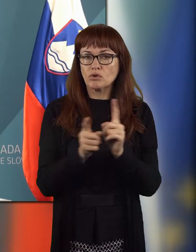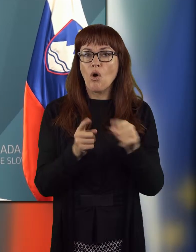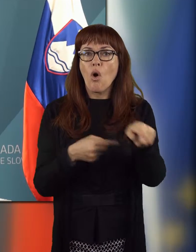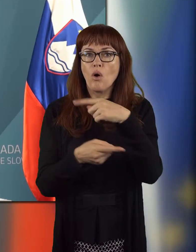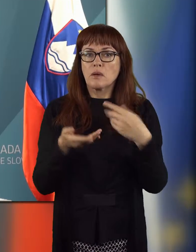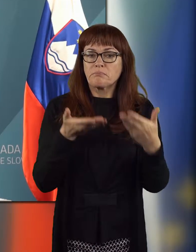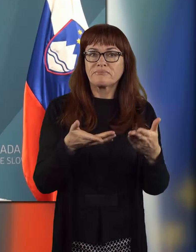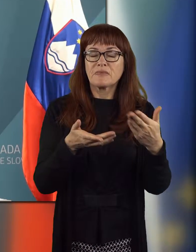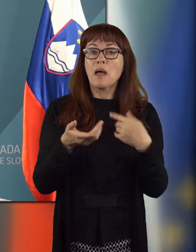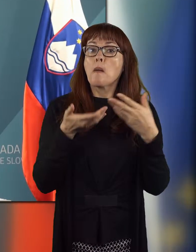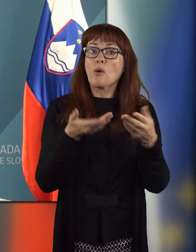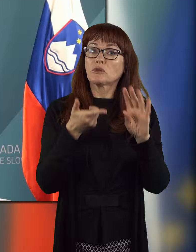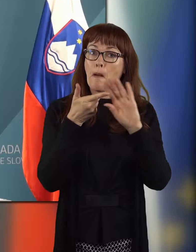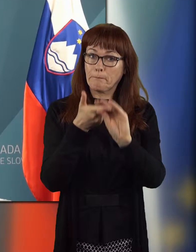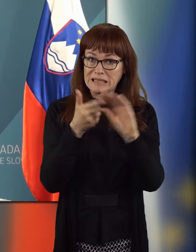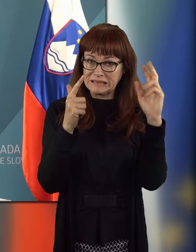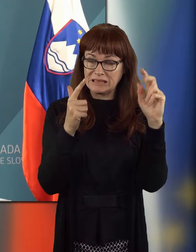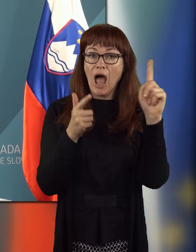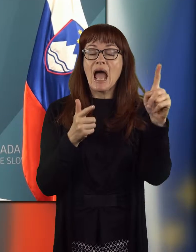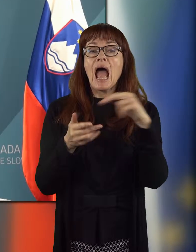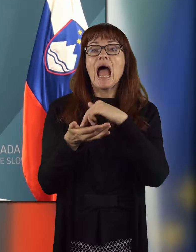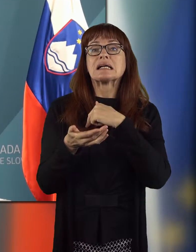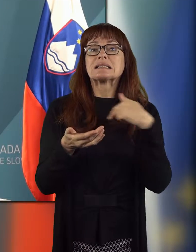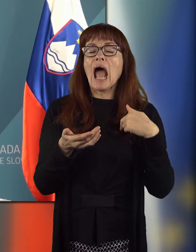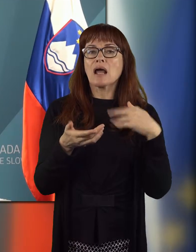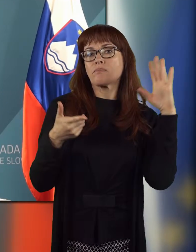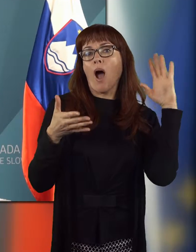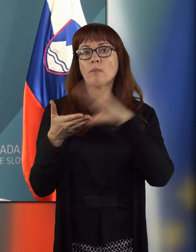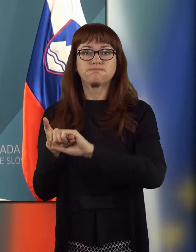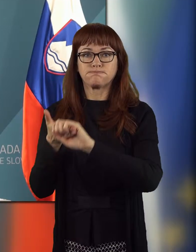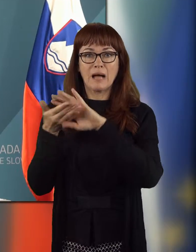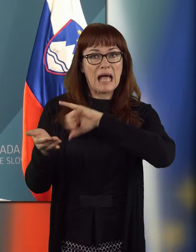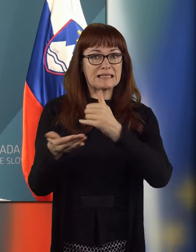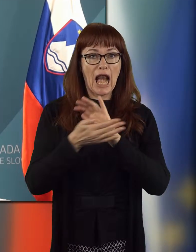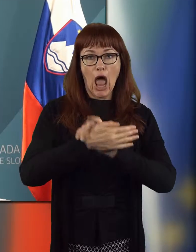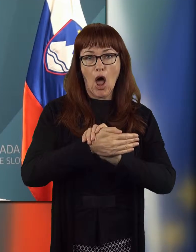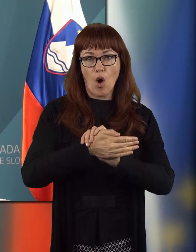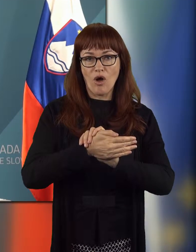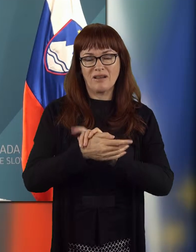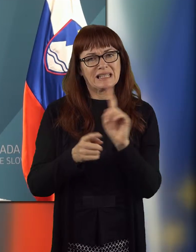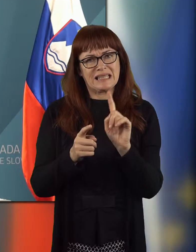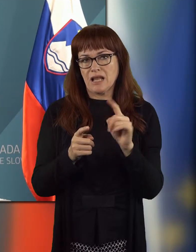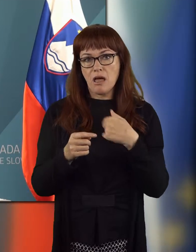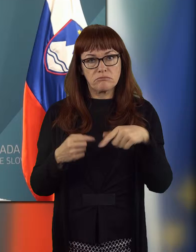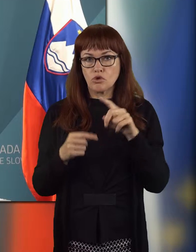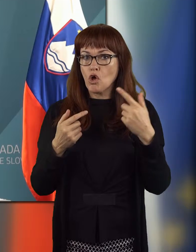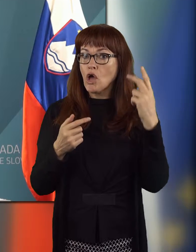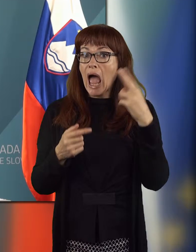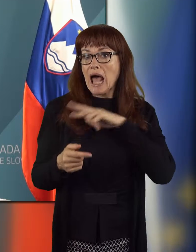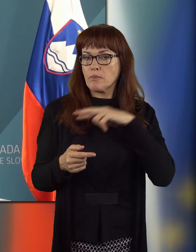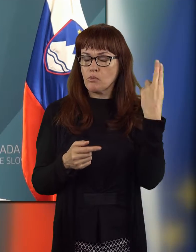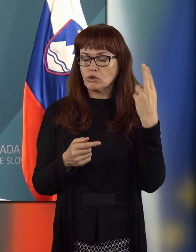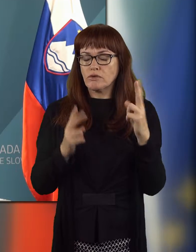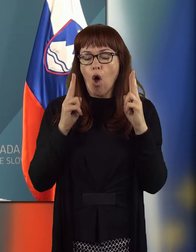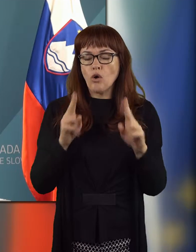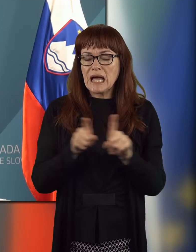je govorili, mi ponudimo prst, Zagreb zgrabi za roko, ne? In tako, če lahko kaj na to temo. Hvala. Ja, tudi nikakor ne gre za popuščanje.